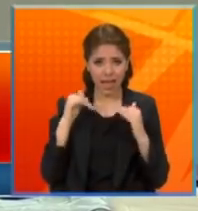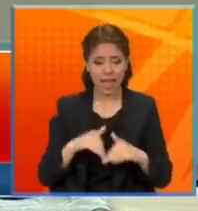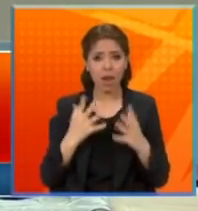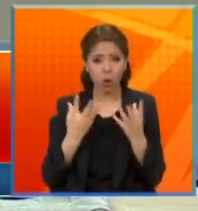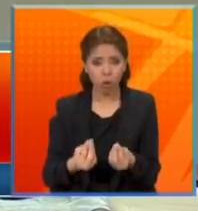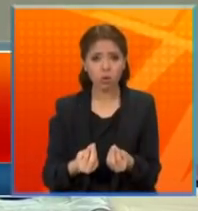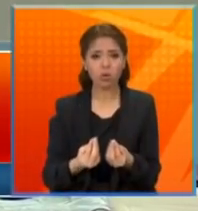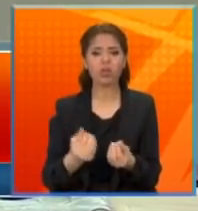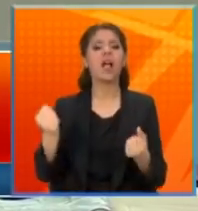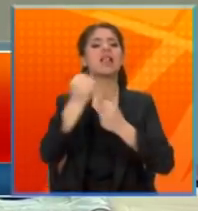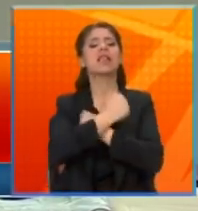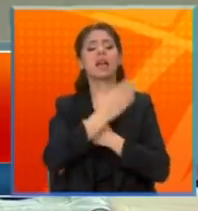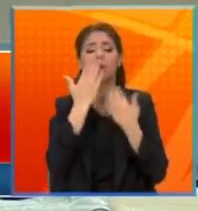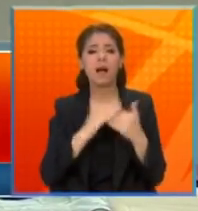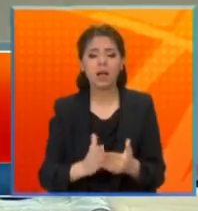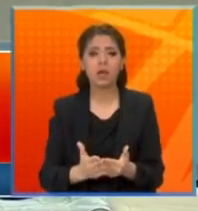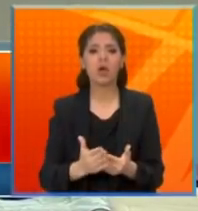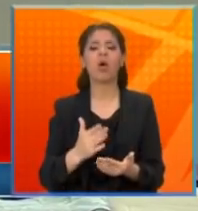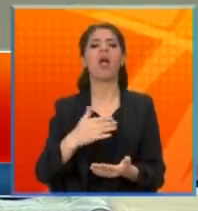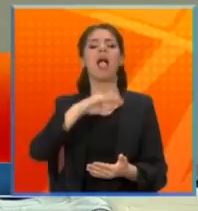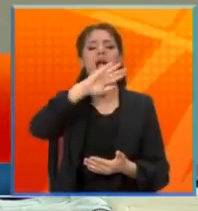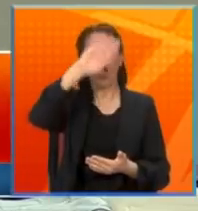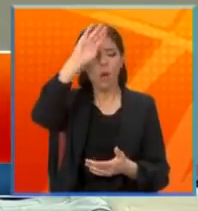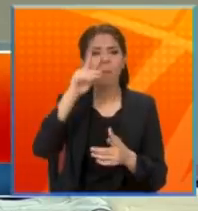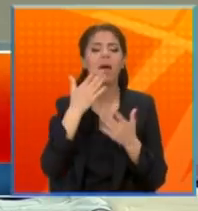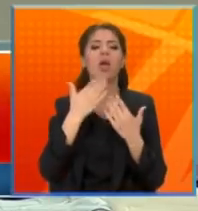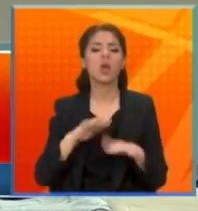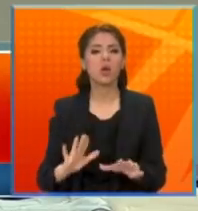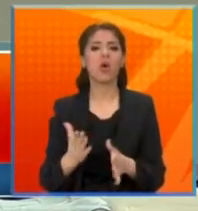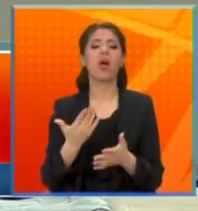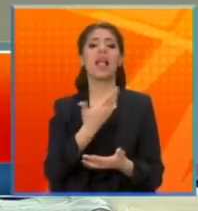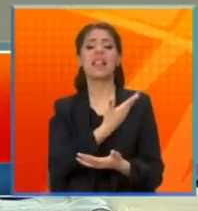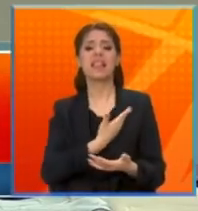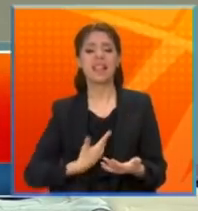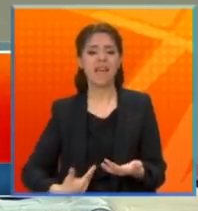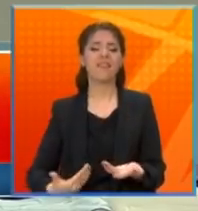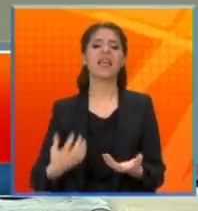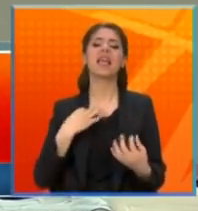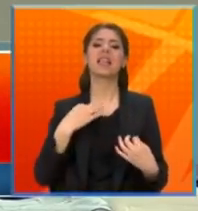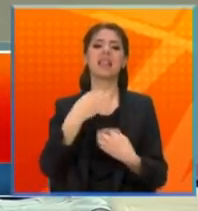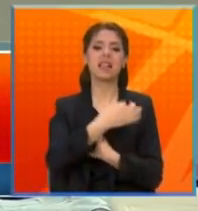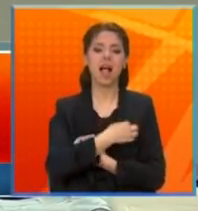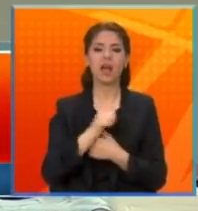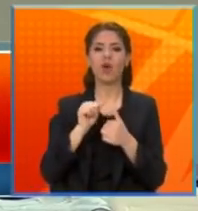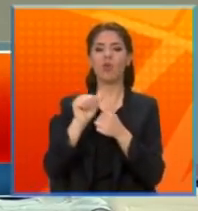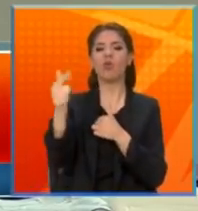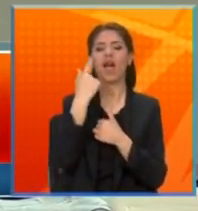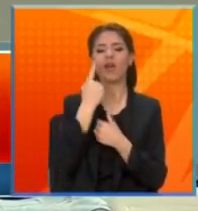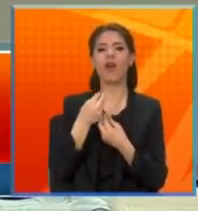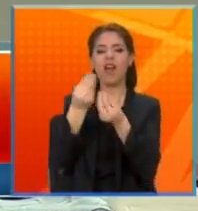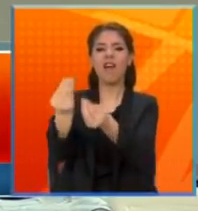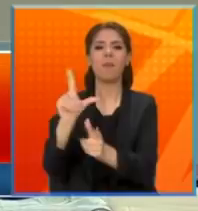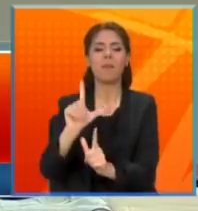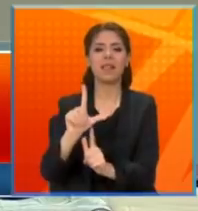gelirse sarılmak yok. El öpmek yok. Sevgimizi, saygımızı uzaktan